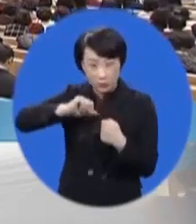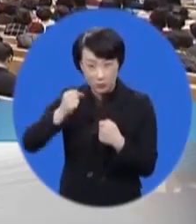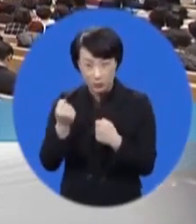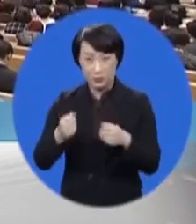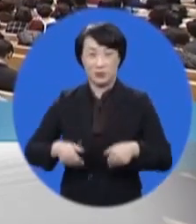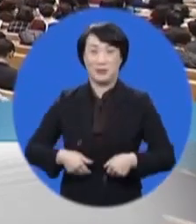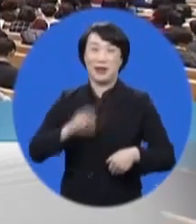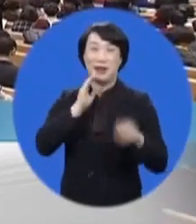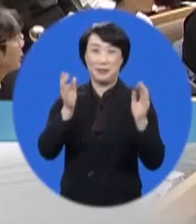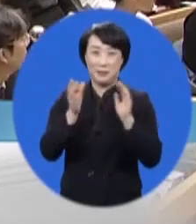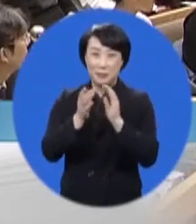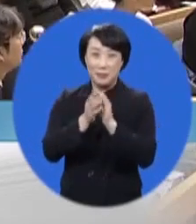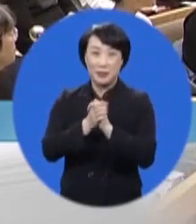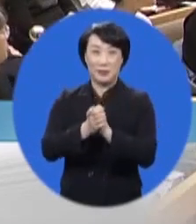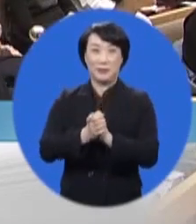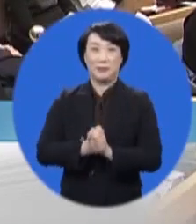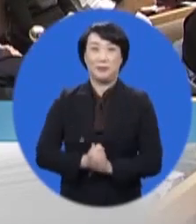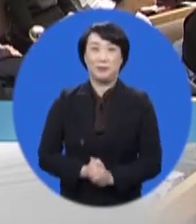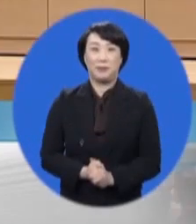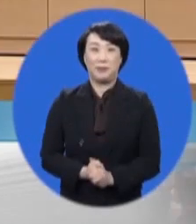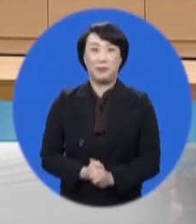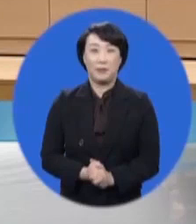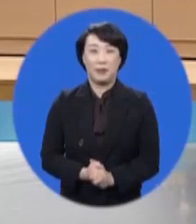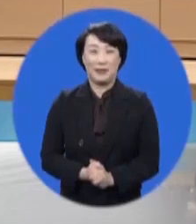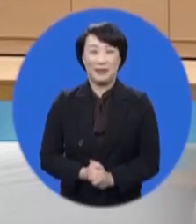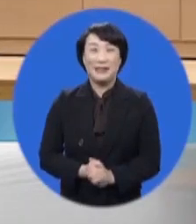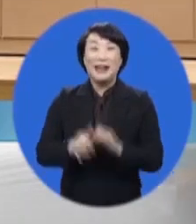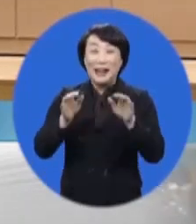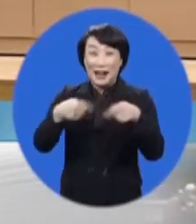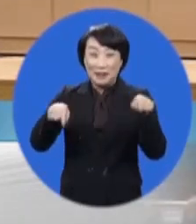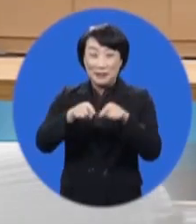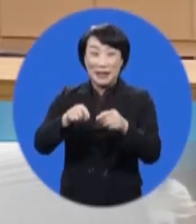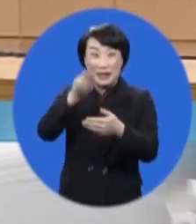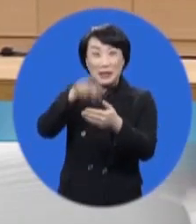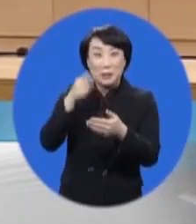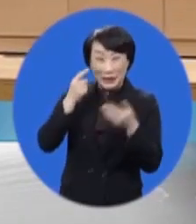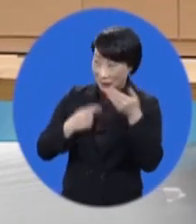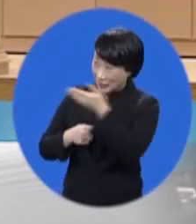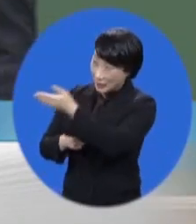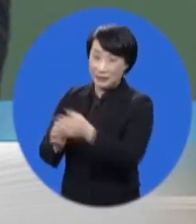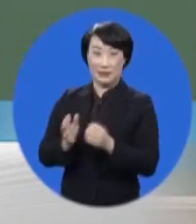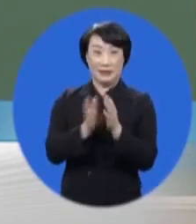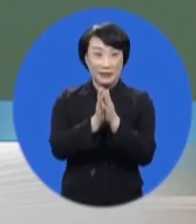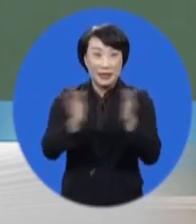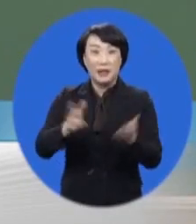복종하라. 아멘. 아멘. 큰 소리로 읽습니다.